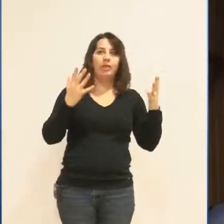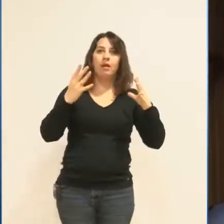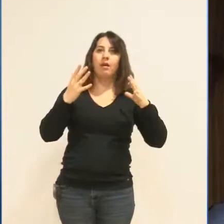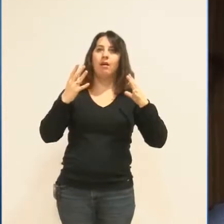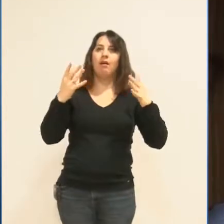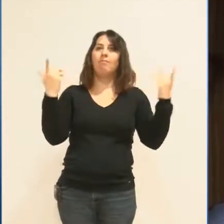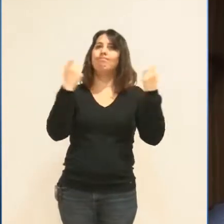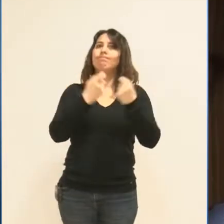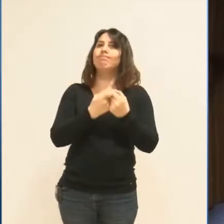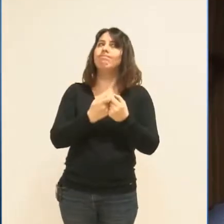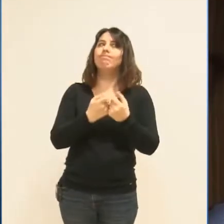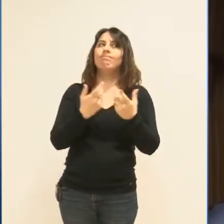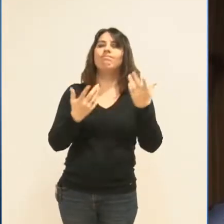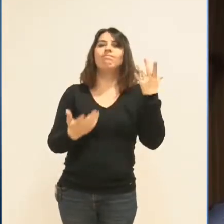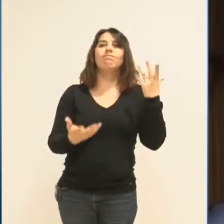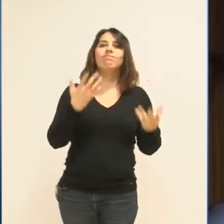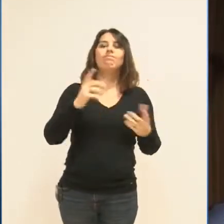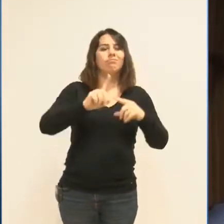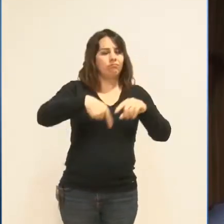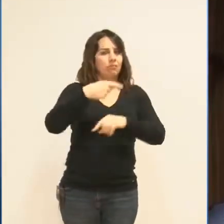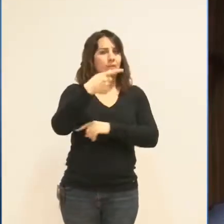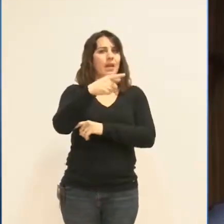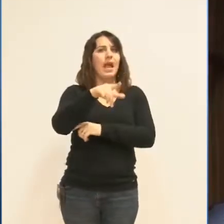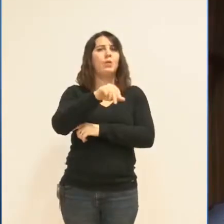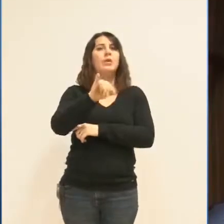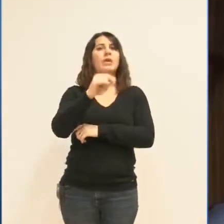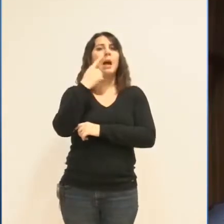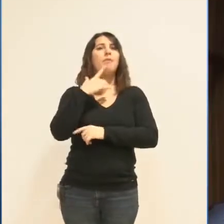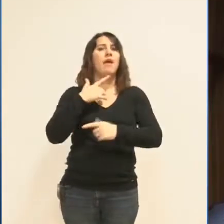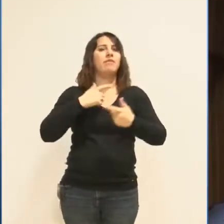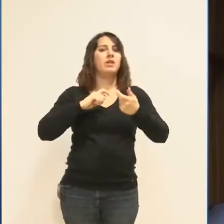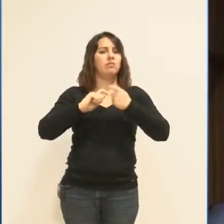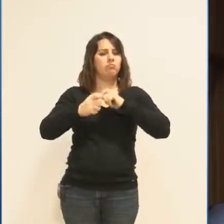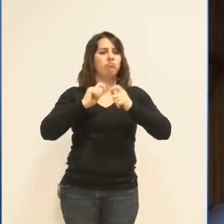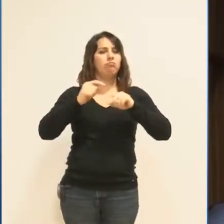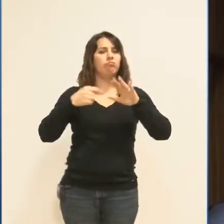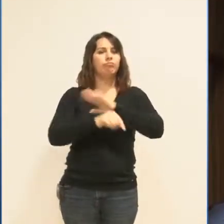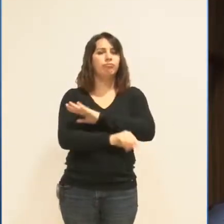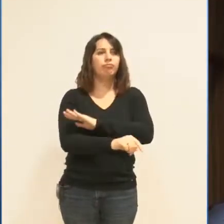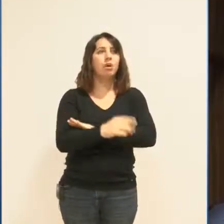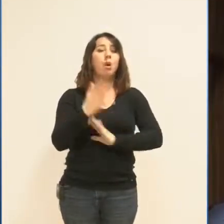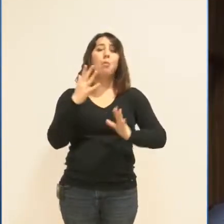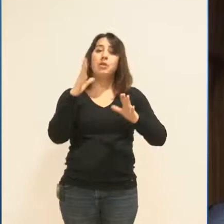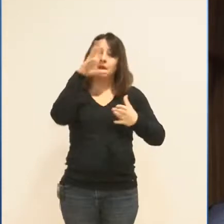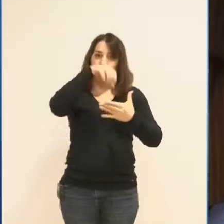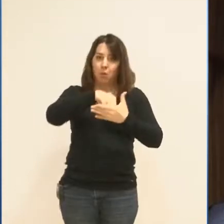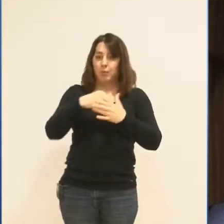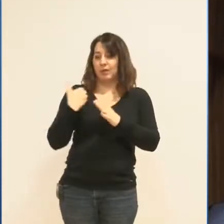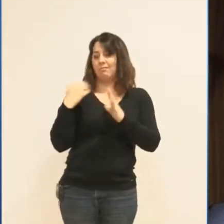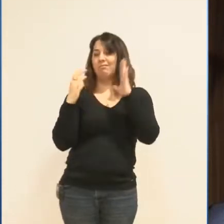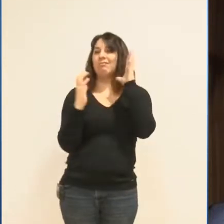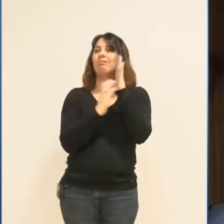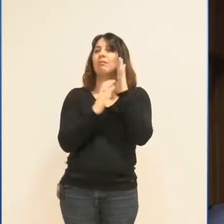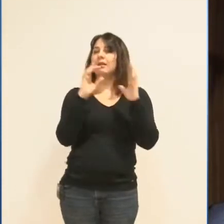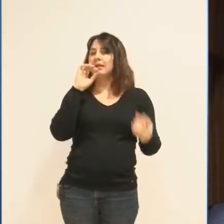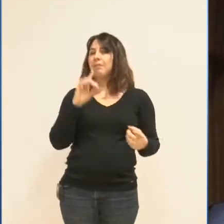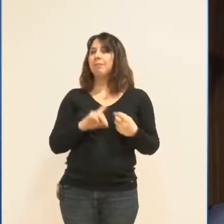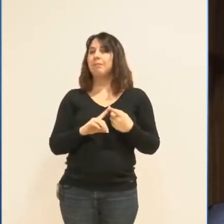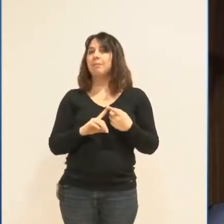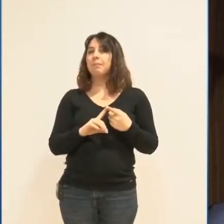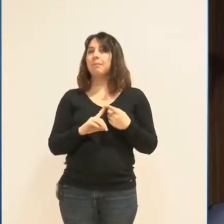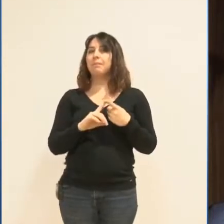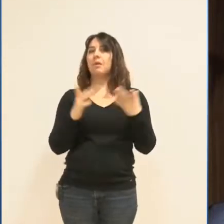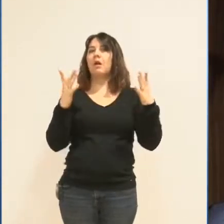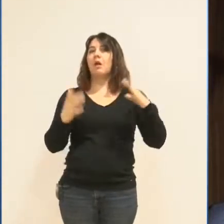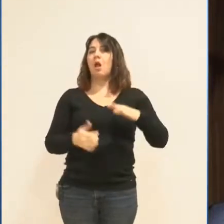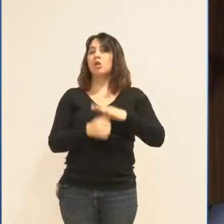qui sera abordé, j'imagine, dans le cadre du PLUI, et c'était un des sujets aussi, à mon avis, de la délibération que nous venons de voir sur la